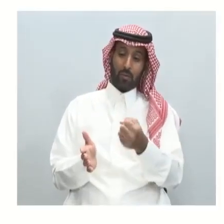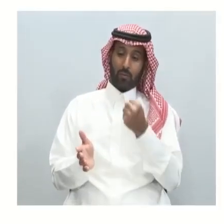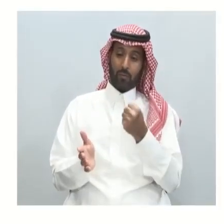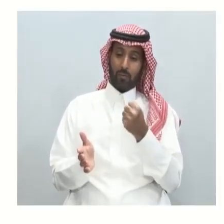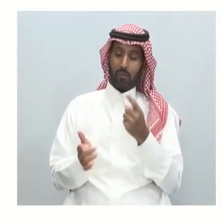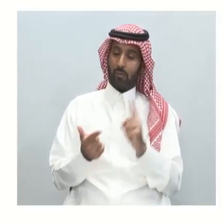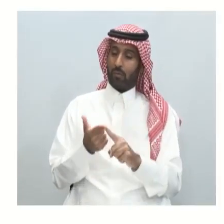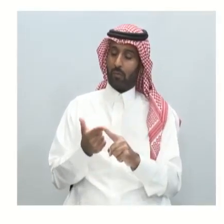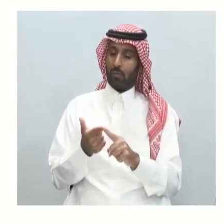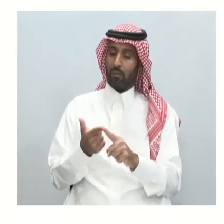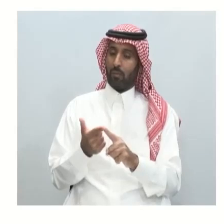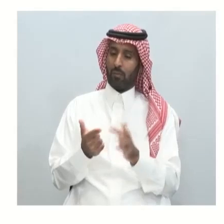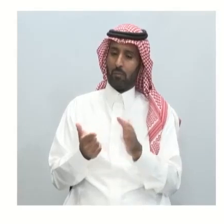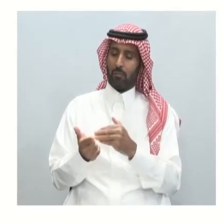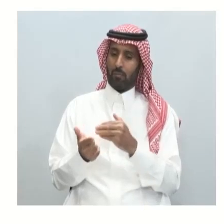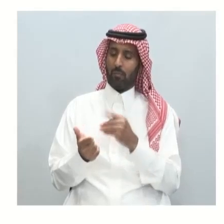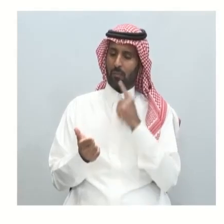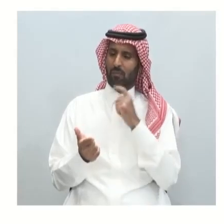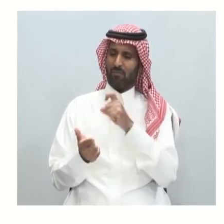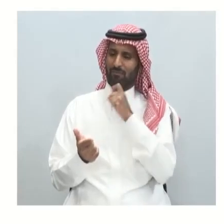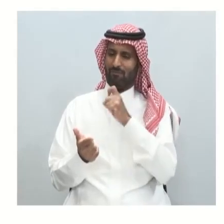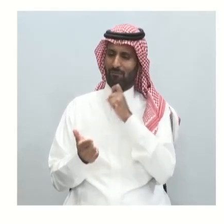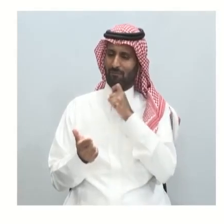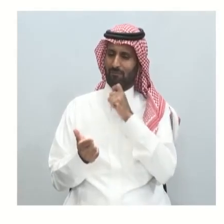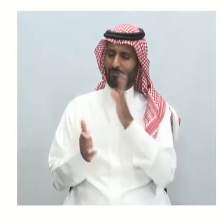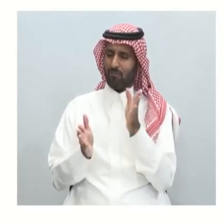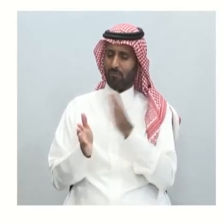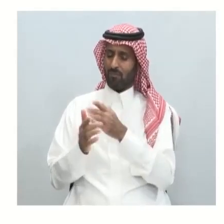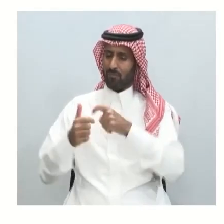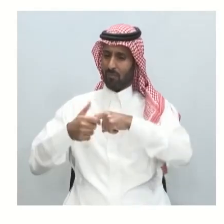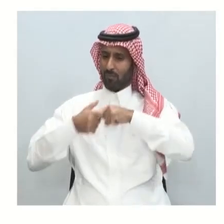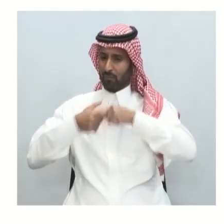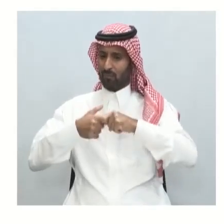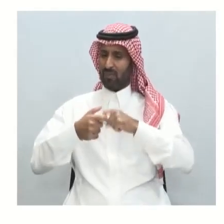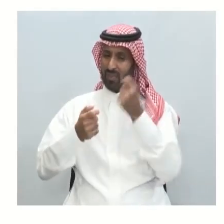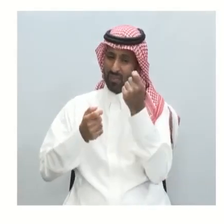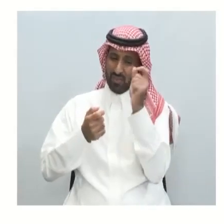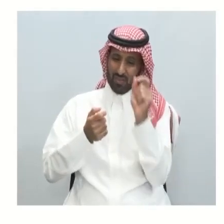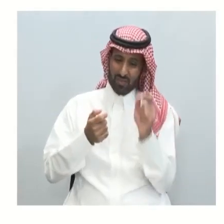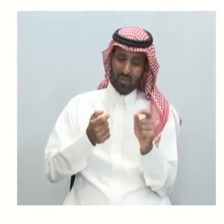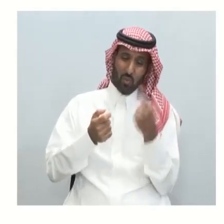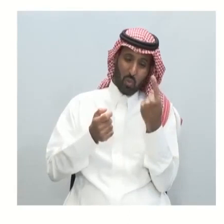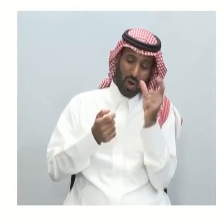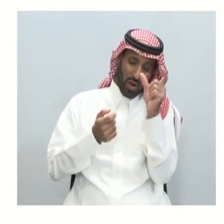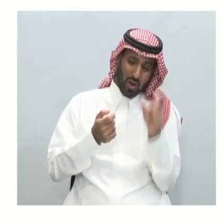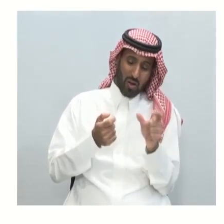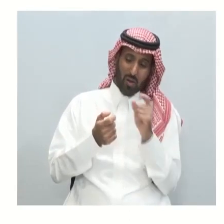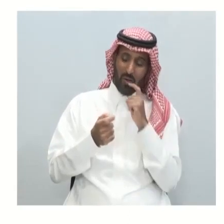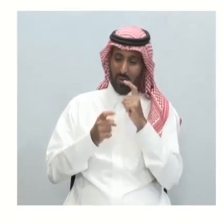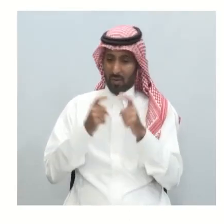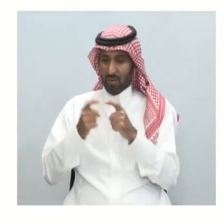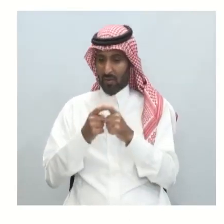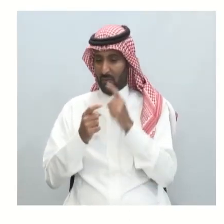في قوتها ولكنها اضعف من قوى الربط بين الذرات في الجزي او بين الايونات في